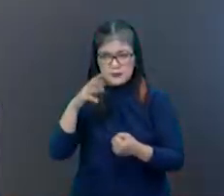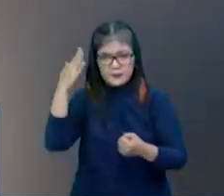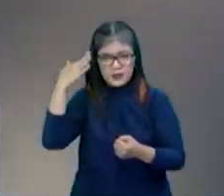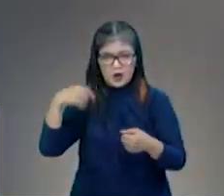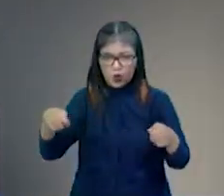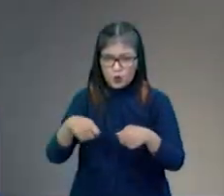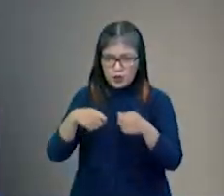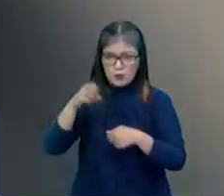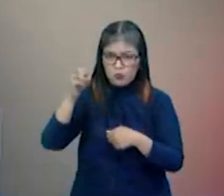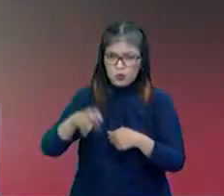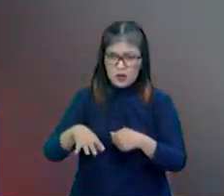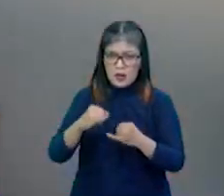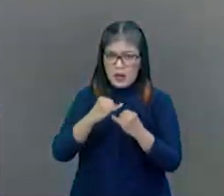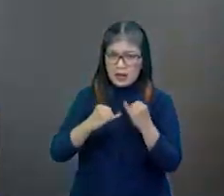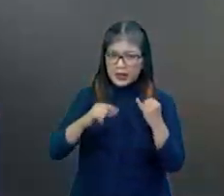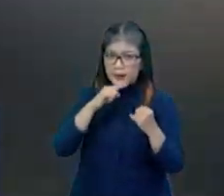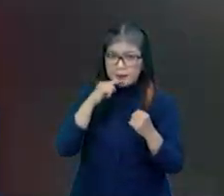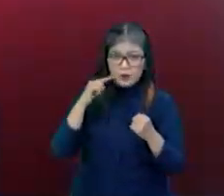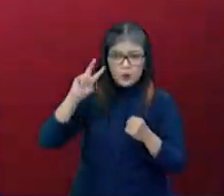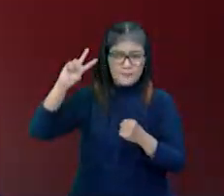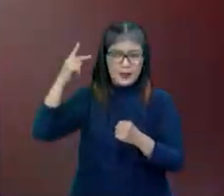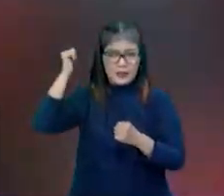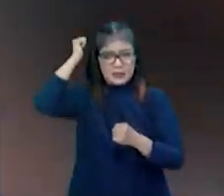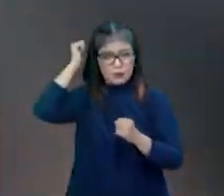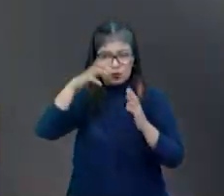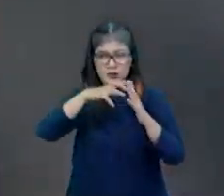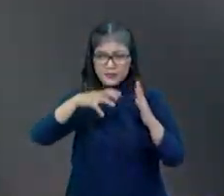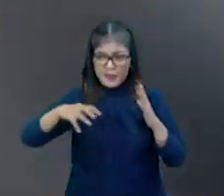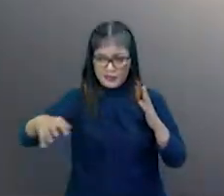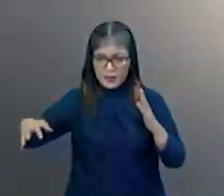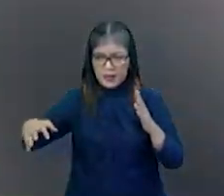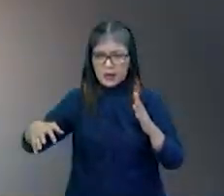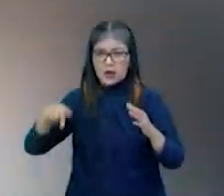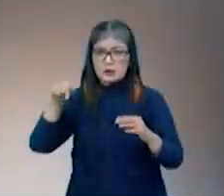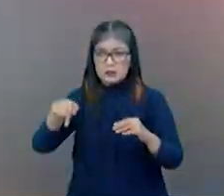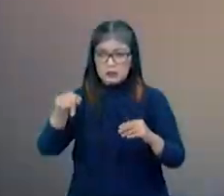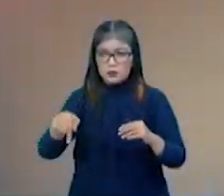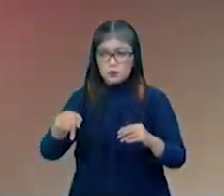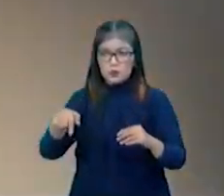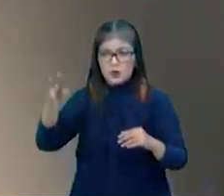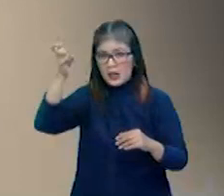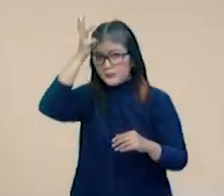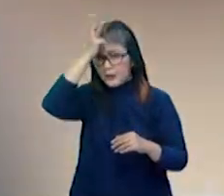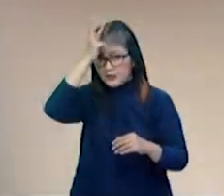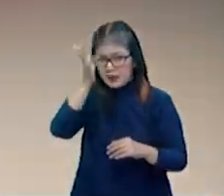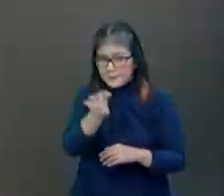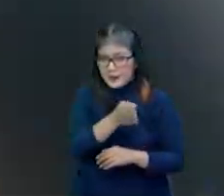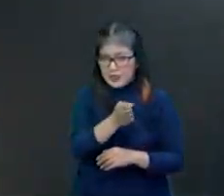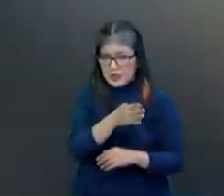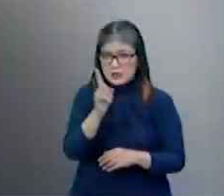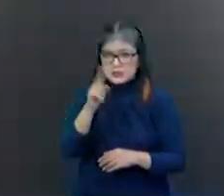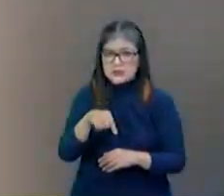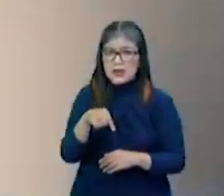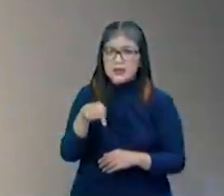Akhir pekan lalu, kisah pilu dialami seorang ibu rumah tangga di Kabupaten Berau, Kalimantan Timur. Ia bertaruh nyawa saat antri 1